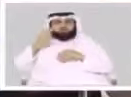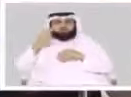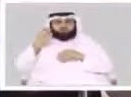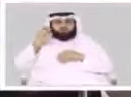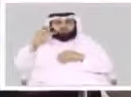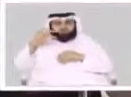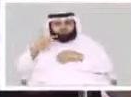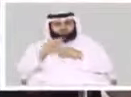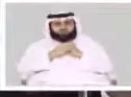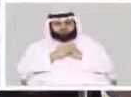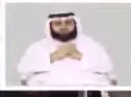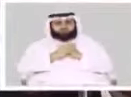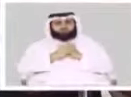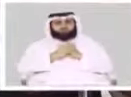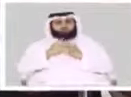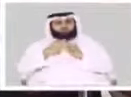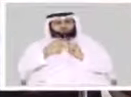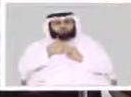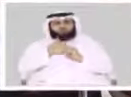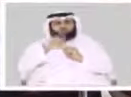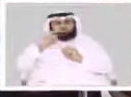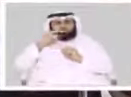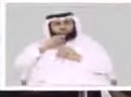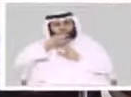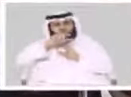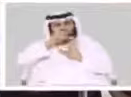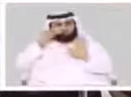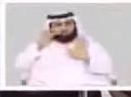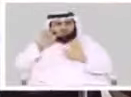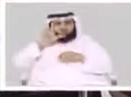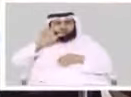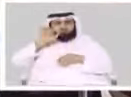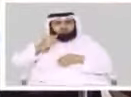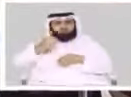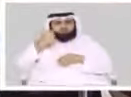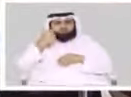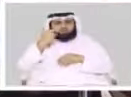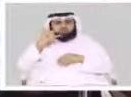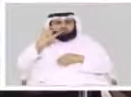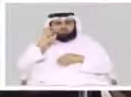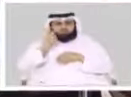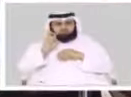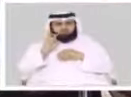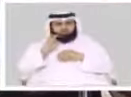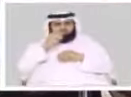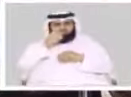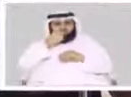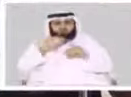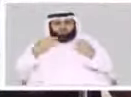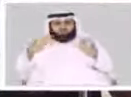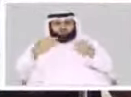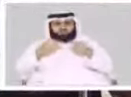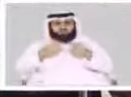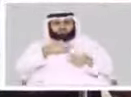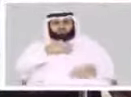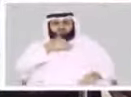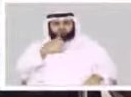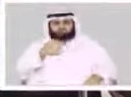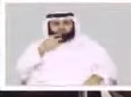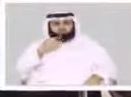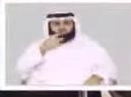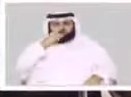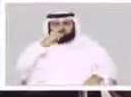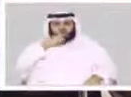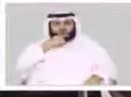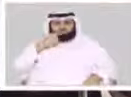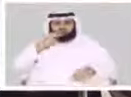وهي سورة المائدة. سورة، نعم، العقود لأنها ابتدأت بقوله تعالى يا أيها الذين آمنوا أوفوا بالعقود.